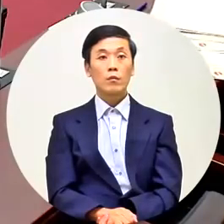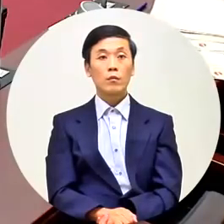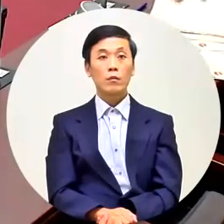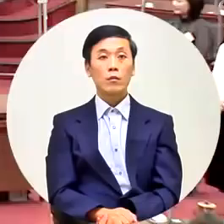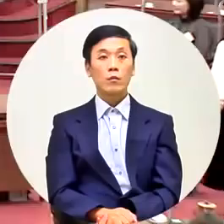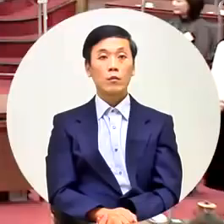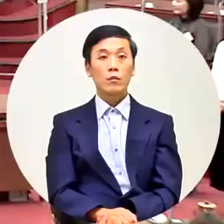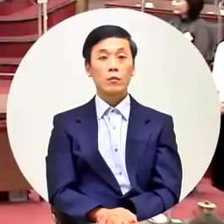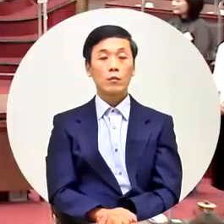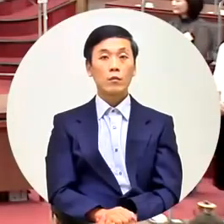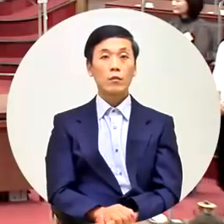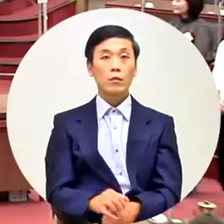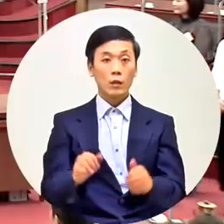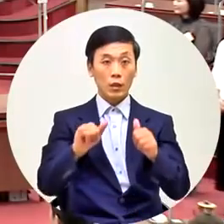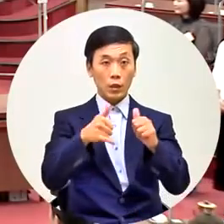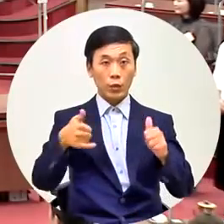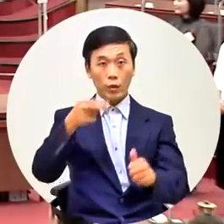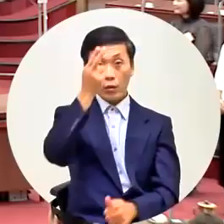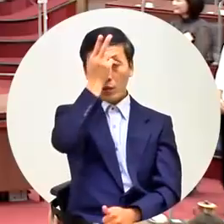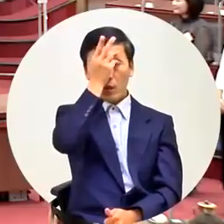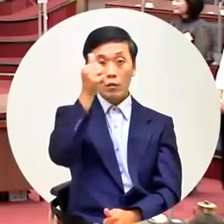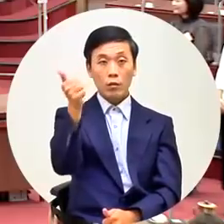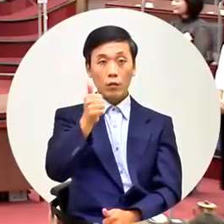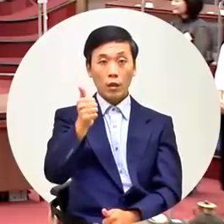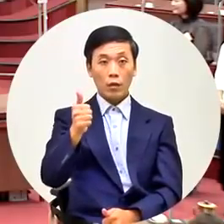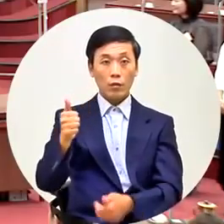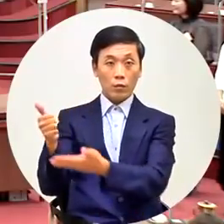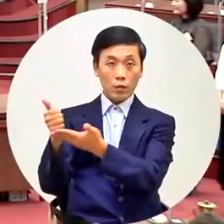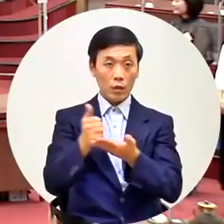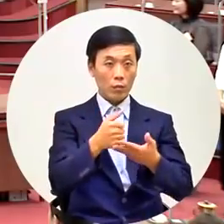请曾俊杰议员领取选票。